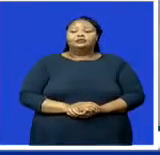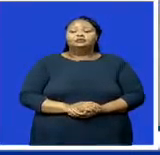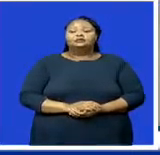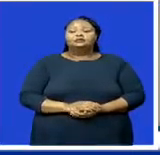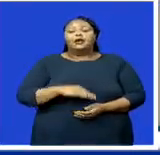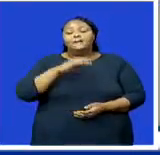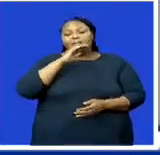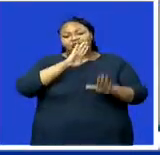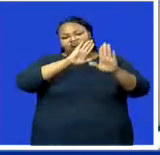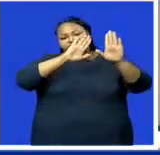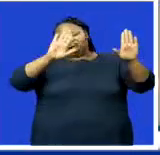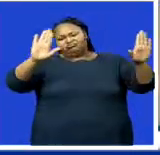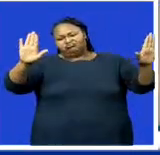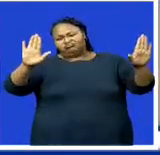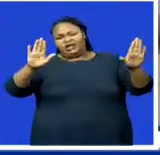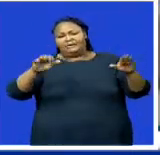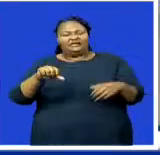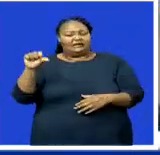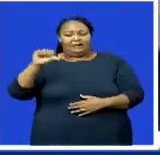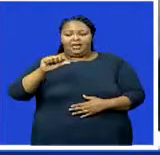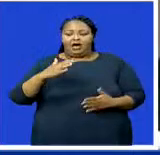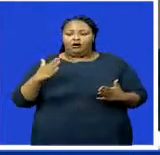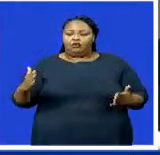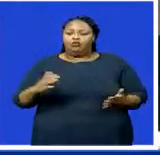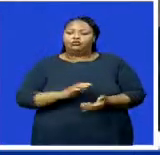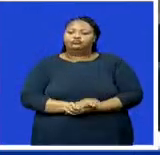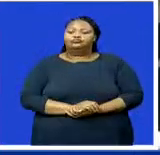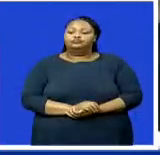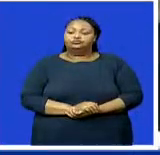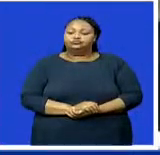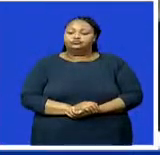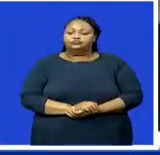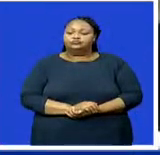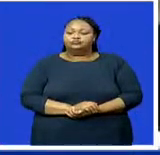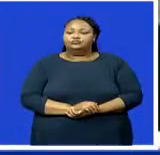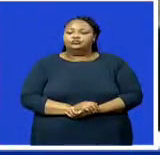yami fakuthi uthi lesikolo asinebafundzi labangetulu kwelikhulu